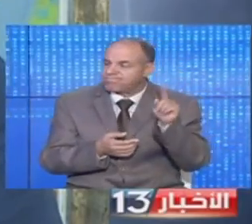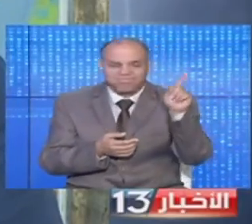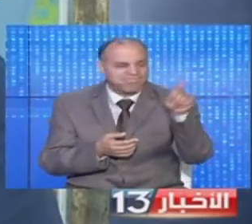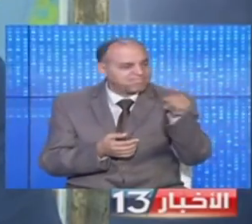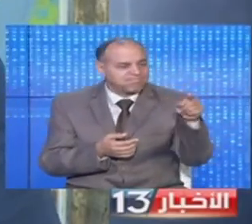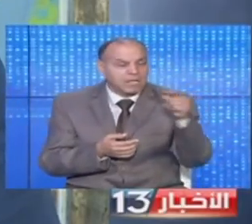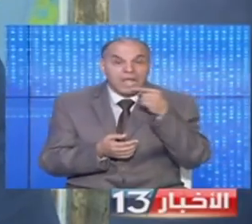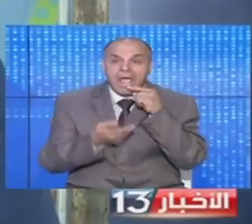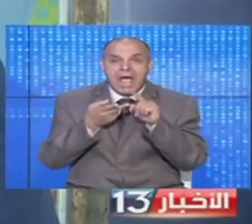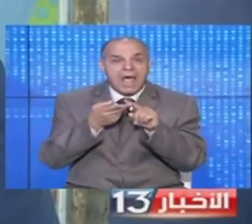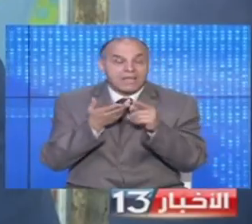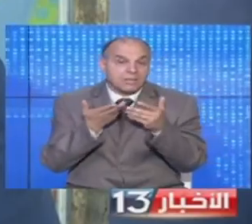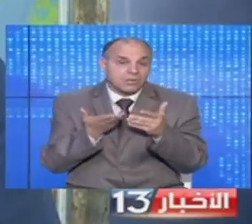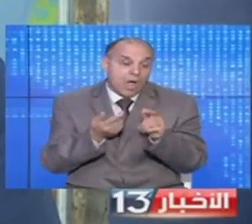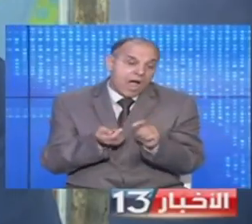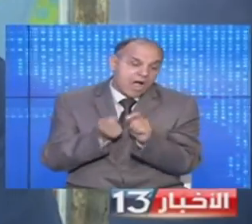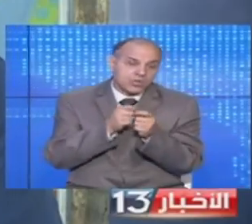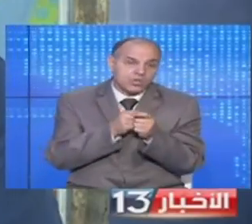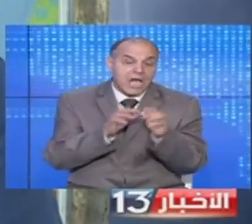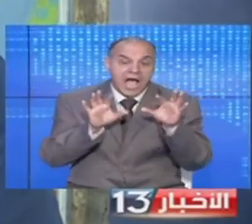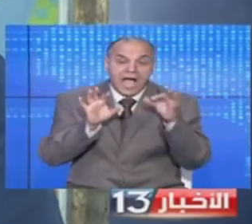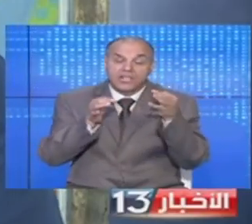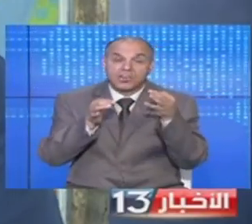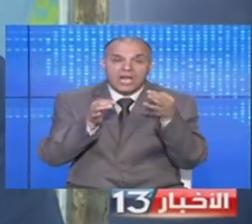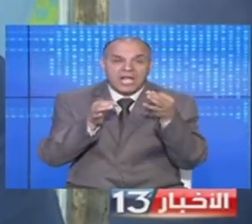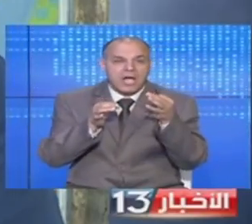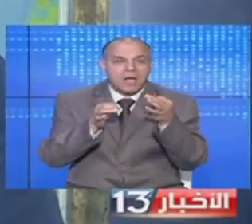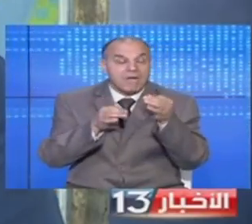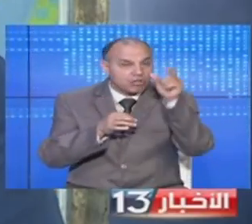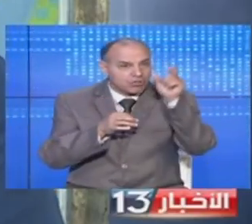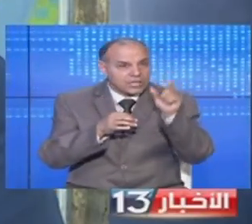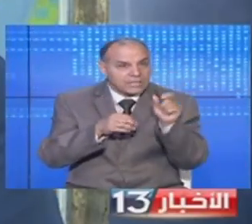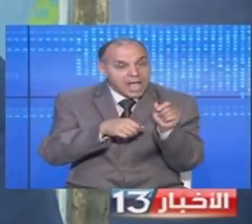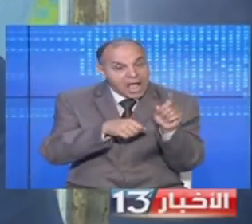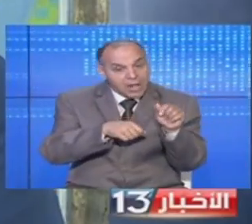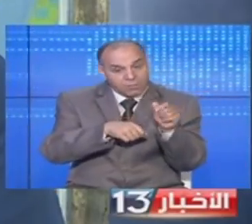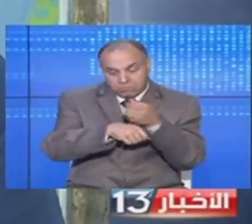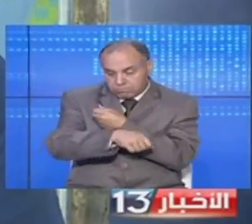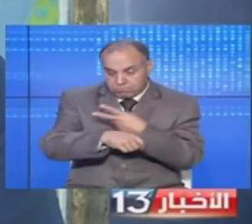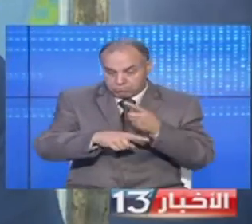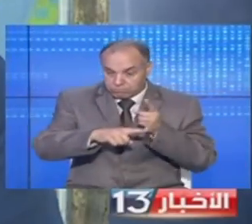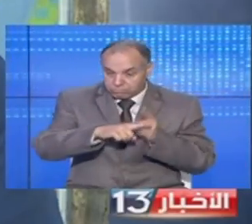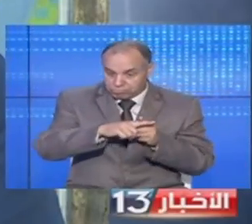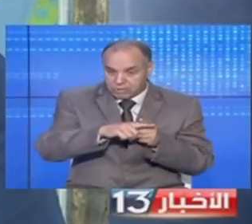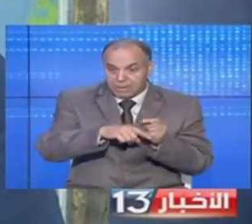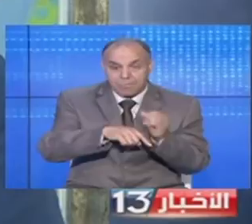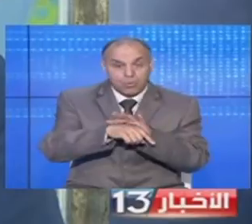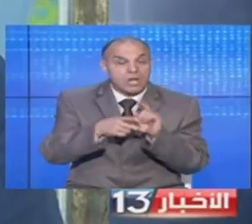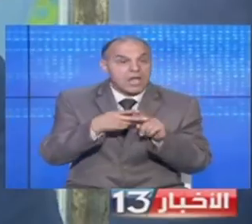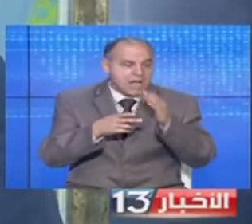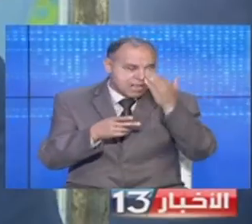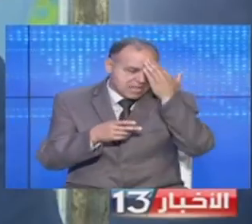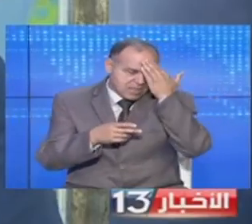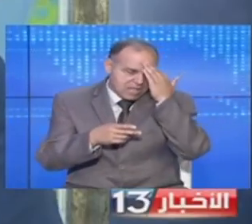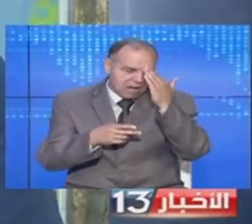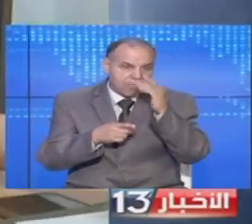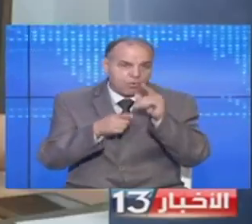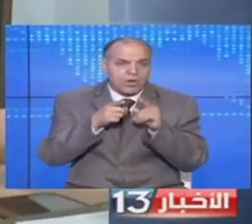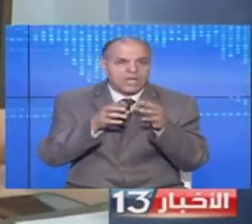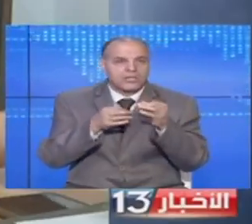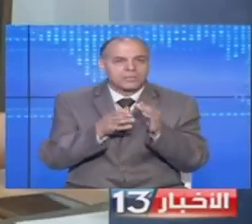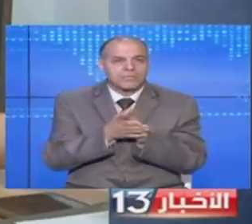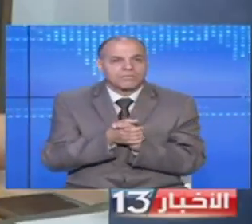لذلك الاعتماد اصبح الله بعد عشره ايام من الانسان عنده تحليل ايجابي بس يا اللي هي اه